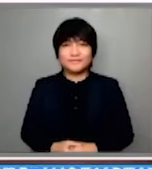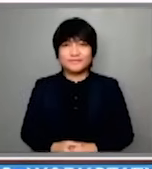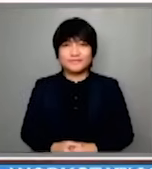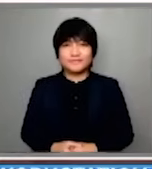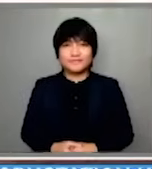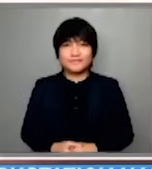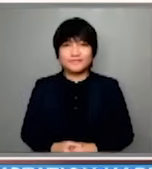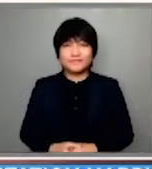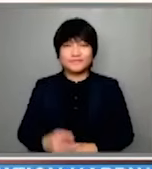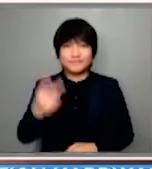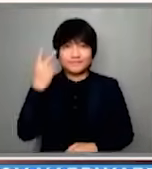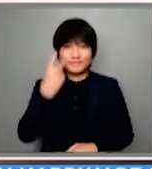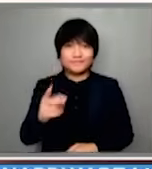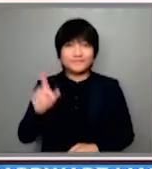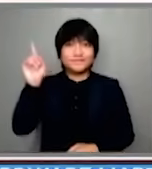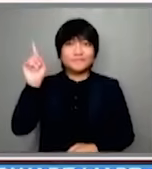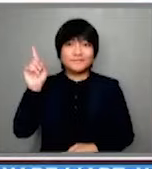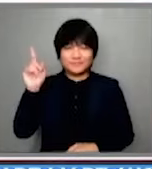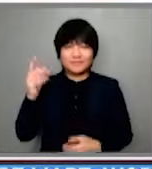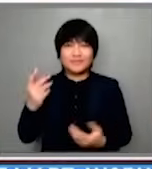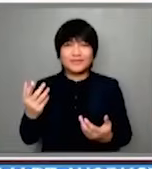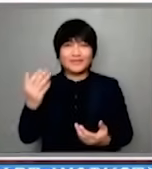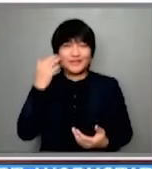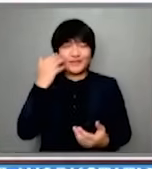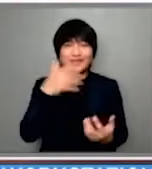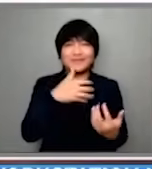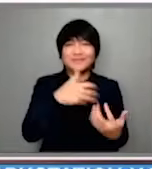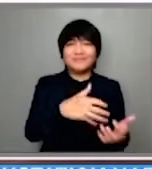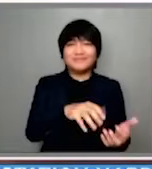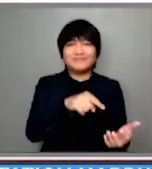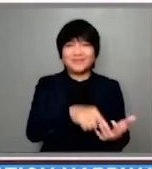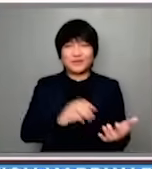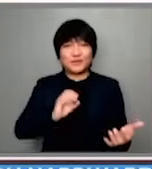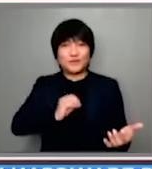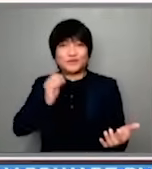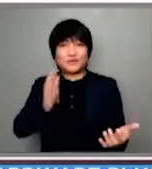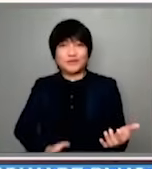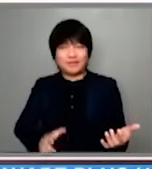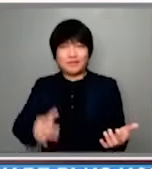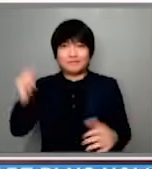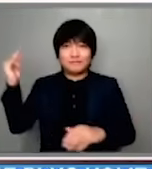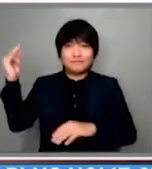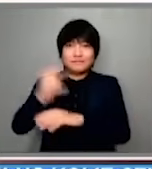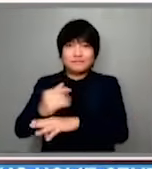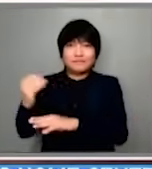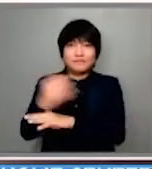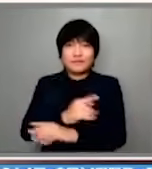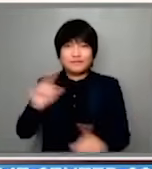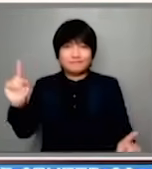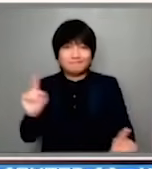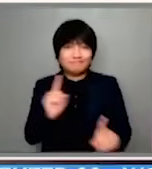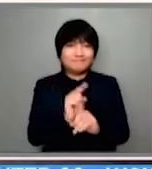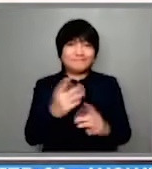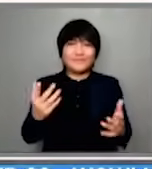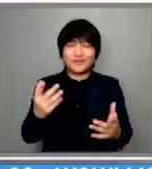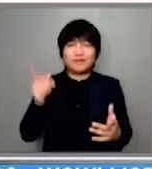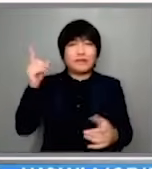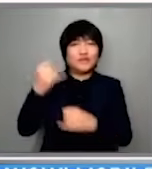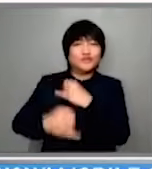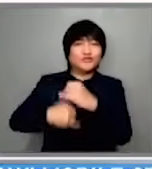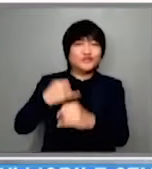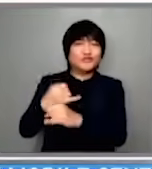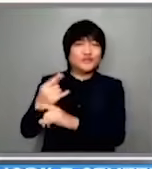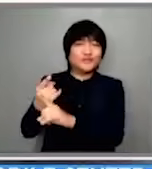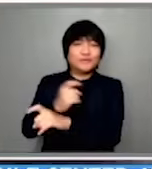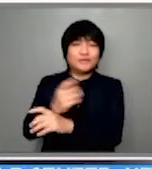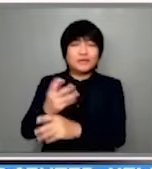Yan ang muling pagkikita ng Shih Tzu na si Pia at ng kanyang amo na si Shaib Sultan sa Mactan Cebu International Airport. 9 months